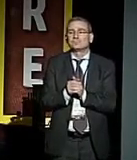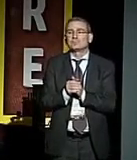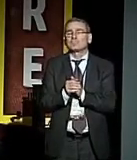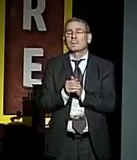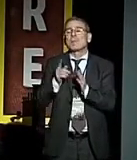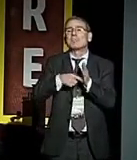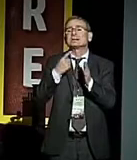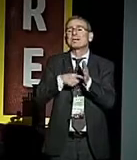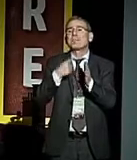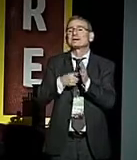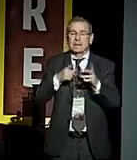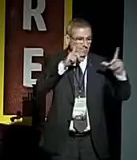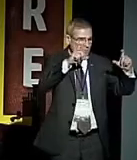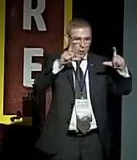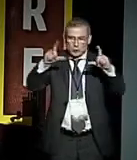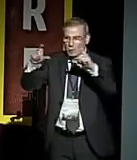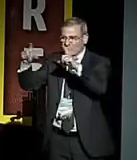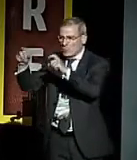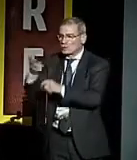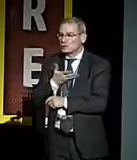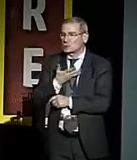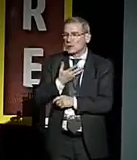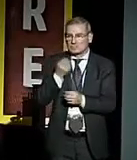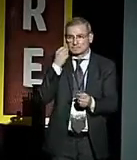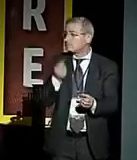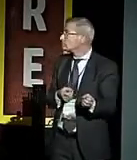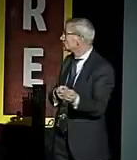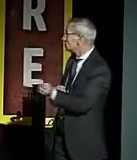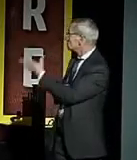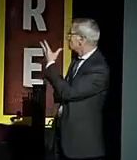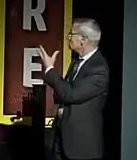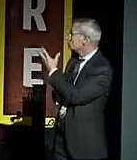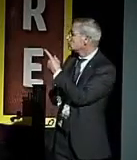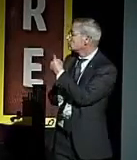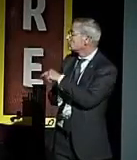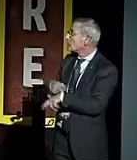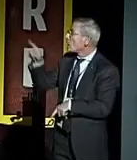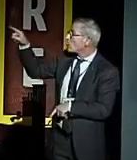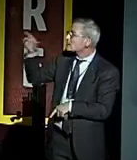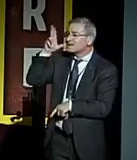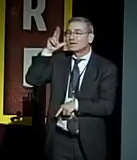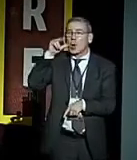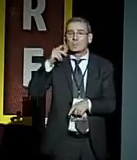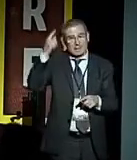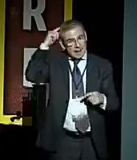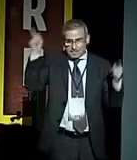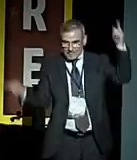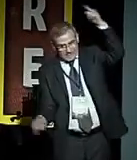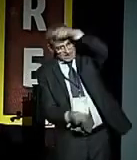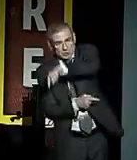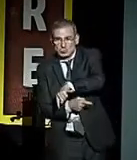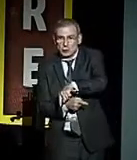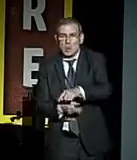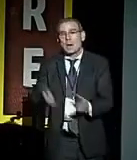mesi le foto di quello che accade. Lo potete vedere qua. Questa per esempio è una donna eritrea che è stata appesa testa in giù e massacrata